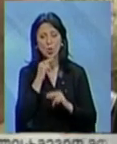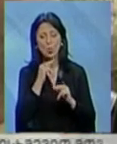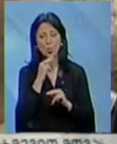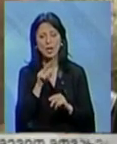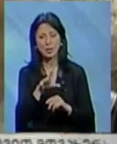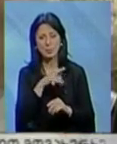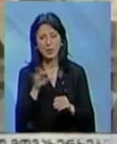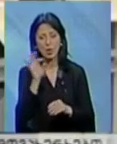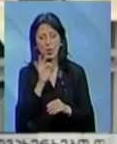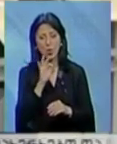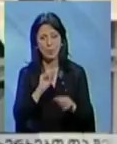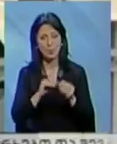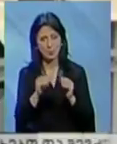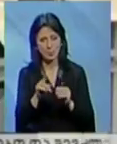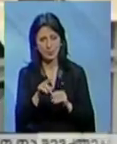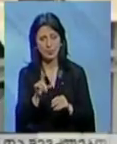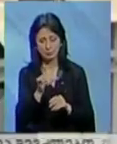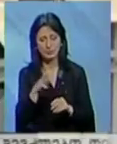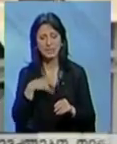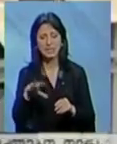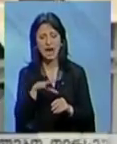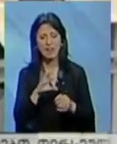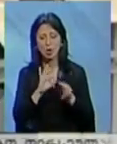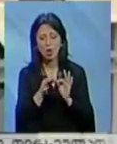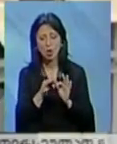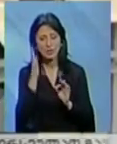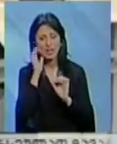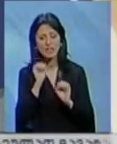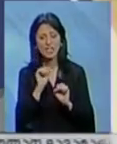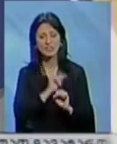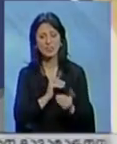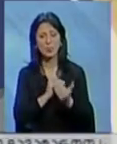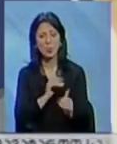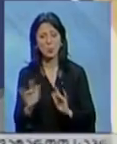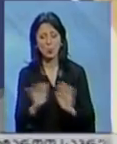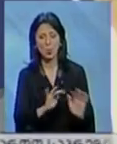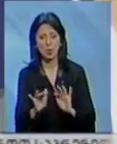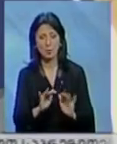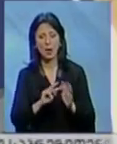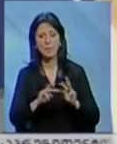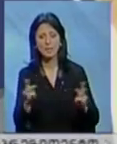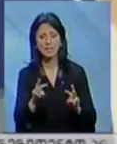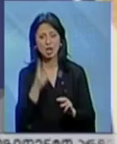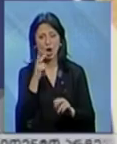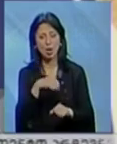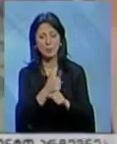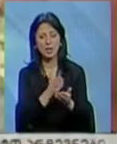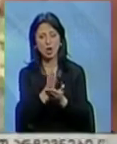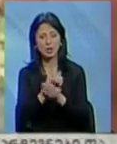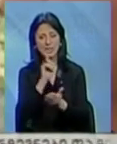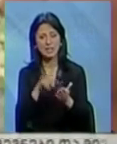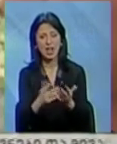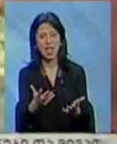ყურადღება გაამახვილა აღნიშნულ გამოწვევებზე და ამ კონტექსტში საქართველოს კონკრეტულად კი თავდაცვის უწყების მოქმედებებზე. მინისტრმა ორ პრიორიტეტულ